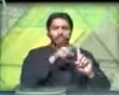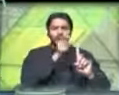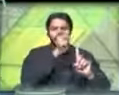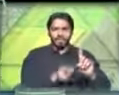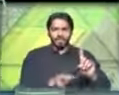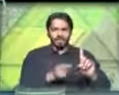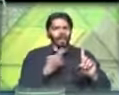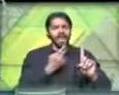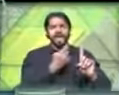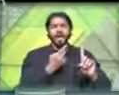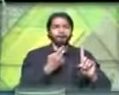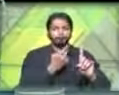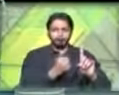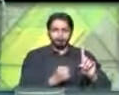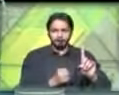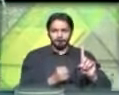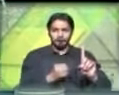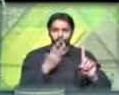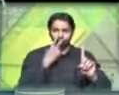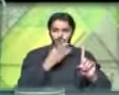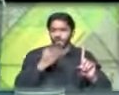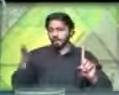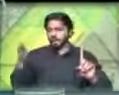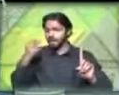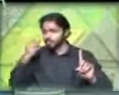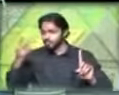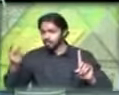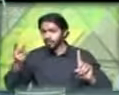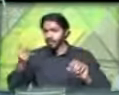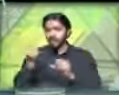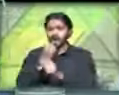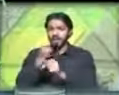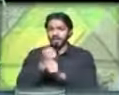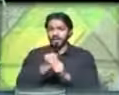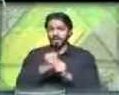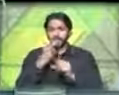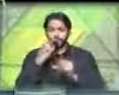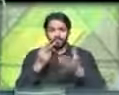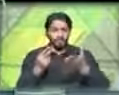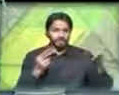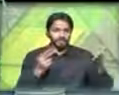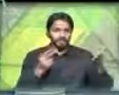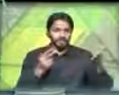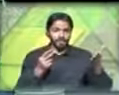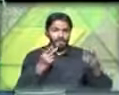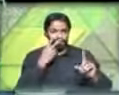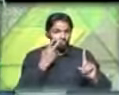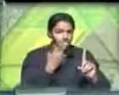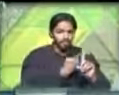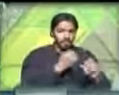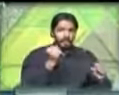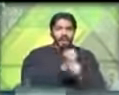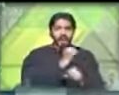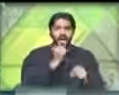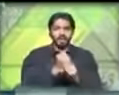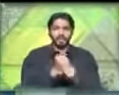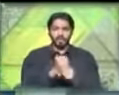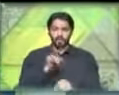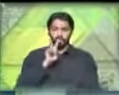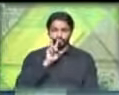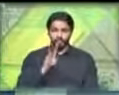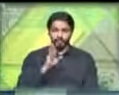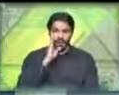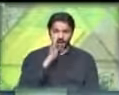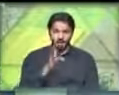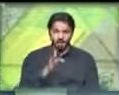قدم، وينظر أشأم منه فلا يرى إلا ما قدم، وينظر بين يديه فلا يرى